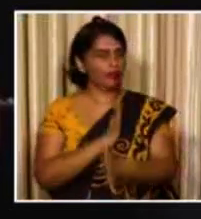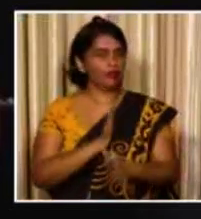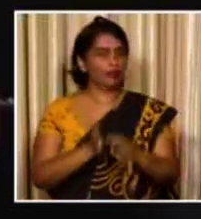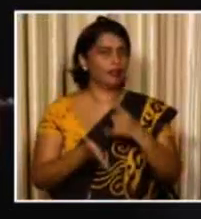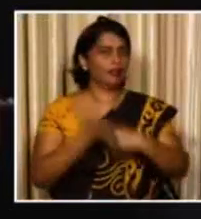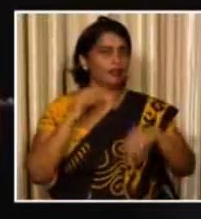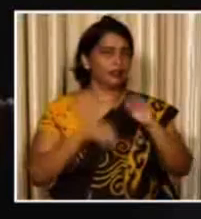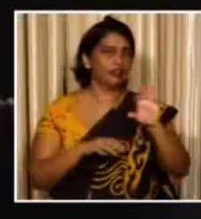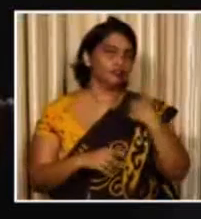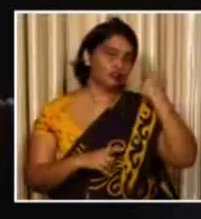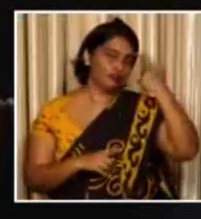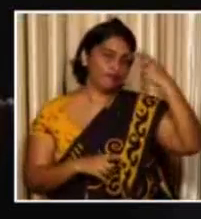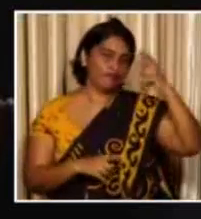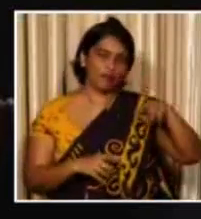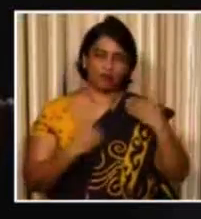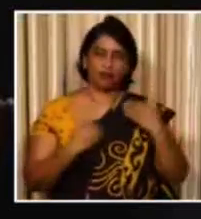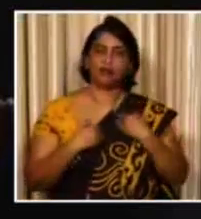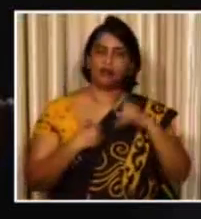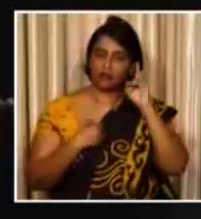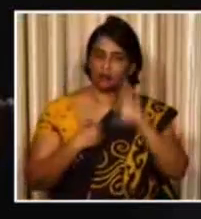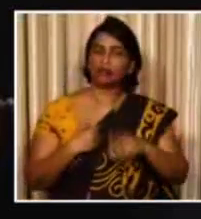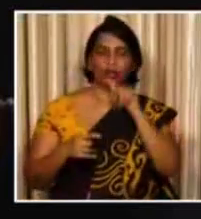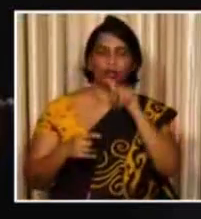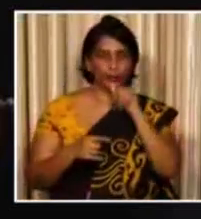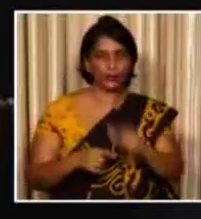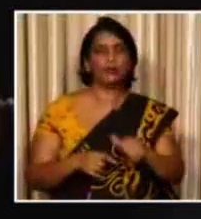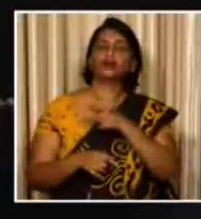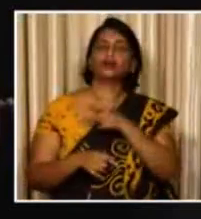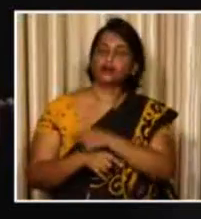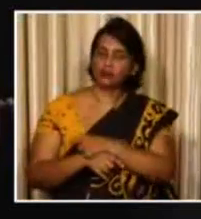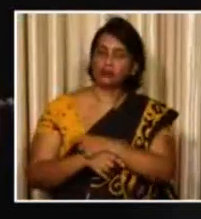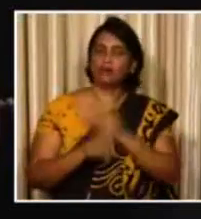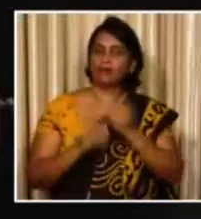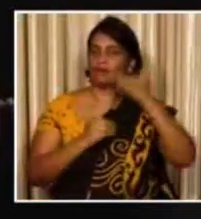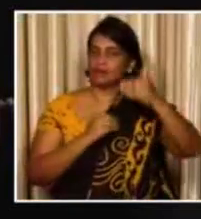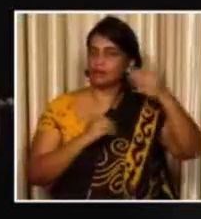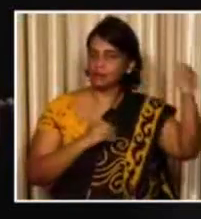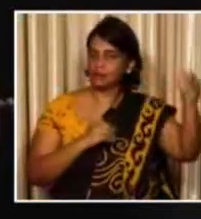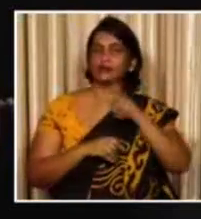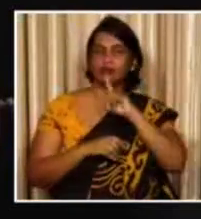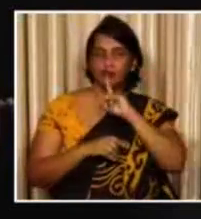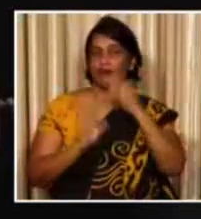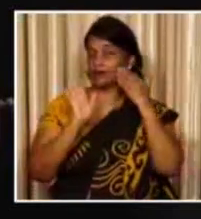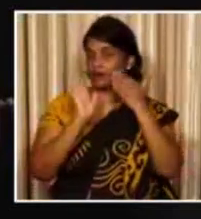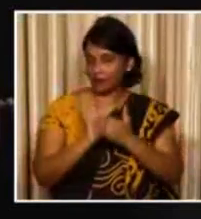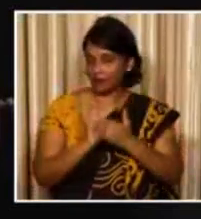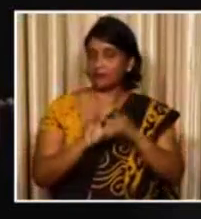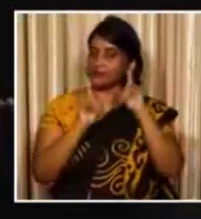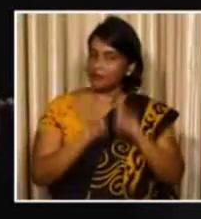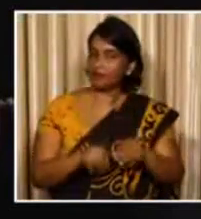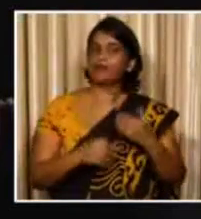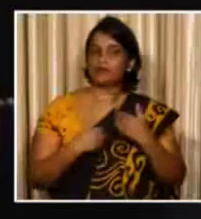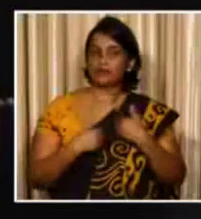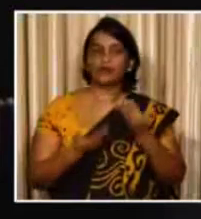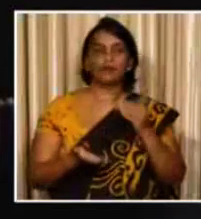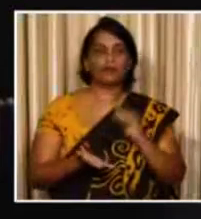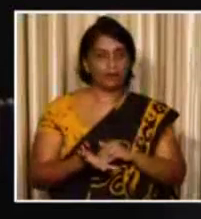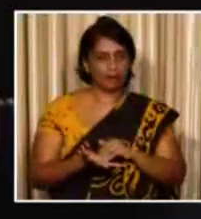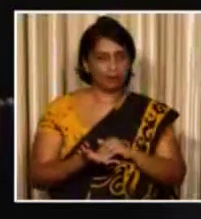ബവ മകേ വിശ്വാസയായി. ഏ ബവ ഇതിഹാസേ വിസിൻ നുതുരു ദിനയകദീ ഒപ്പു കരാവി ഏ ഗന തവ